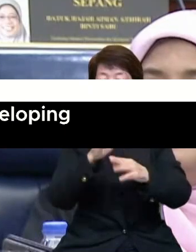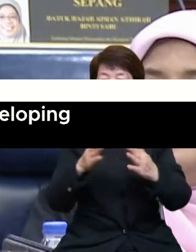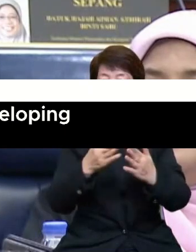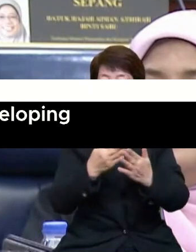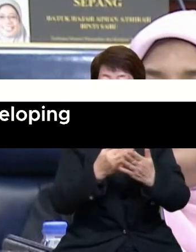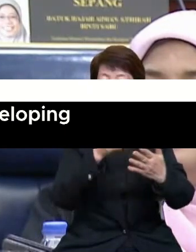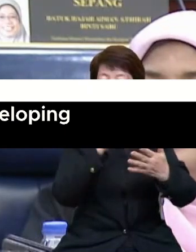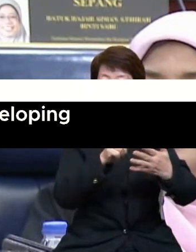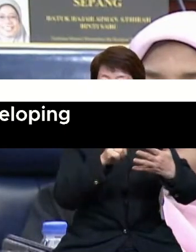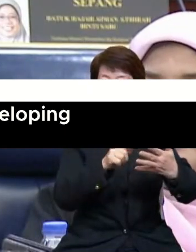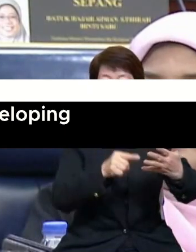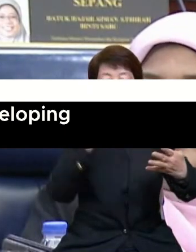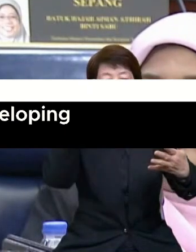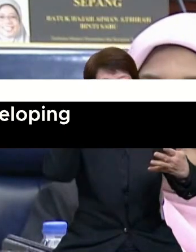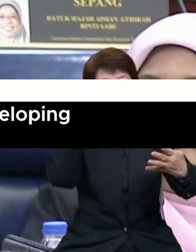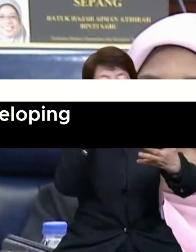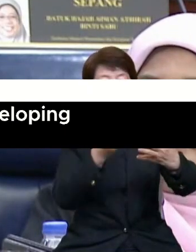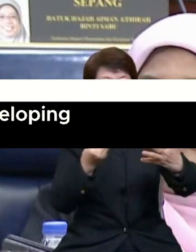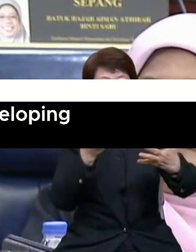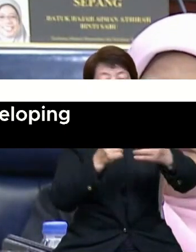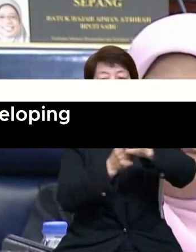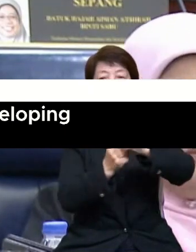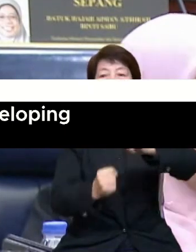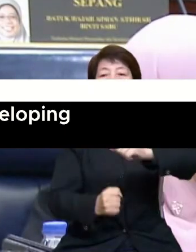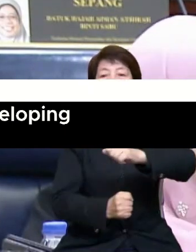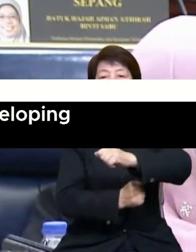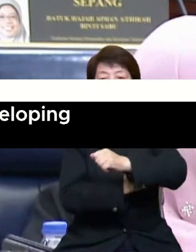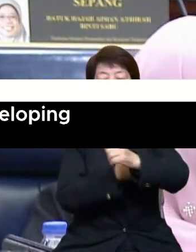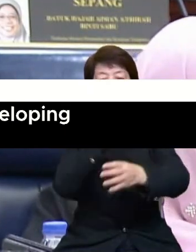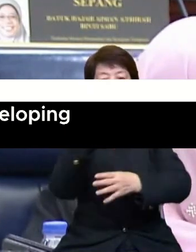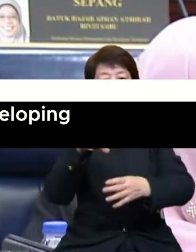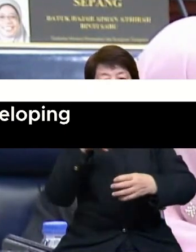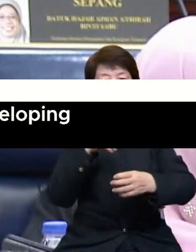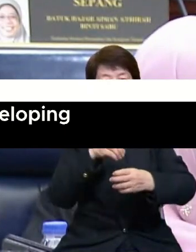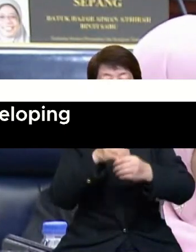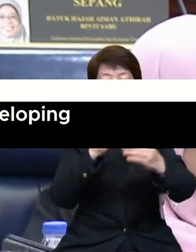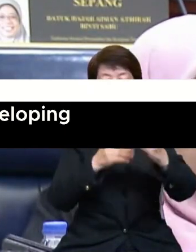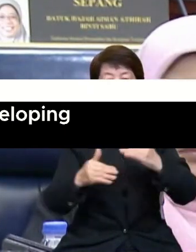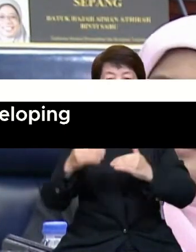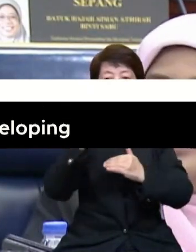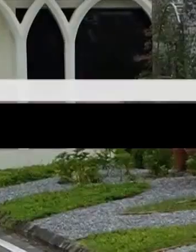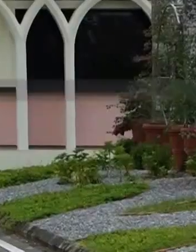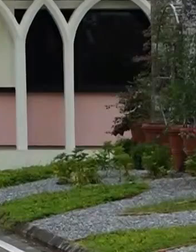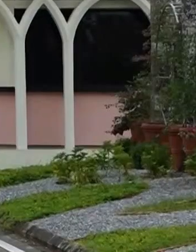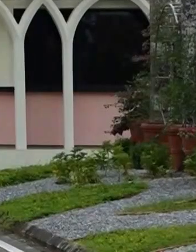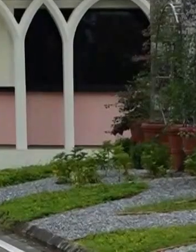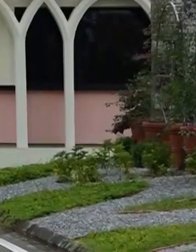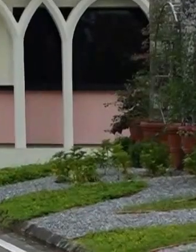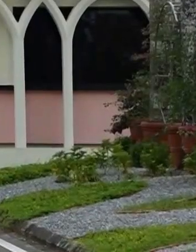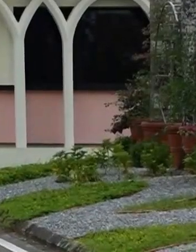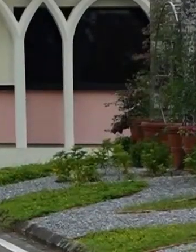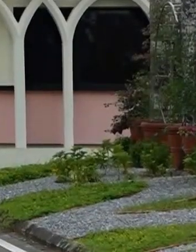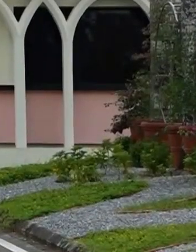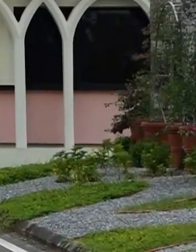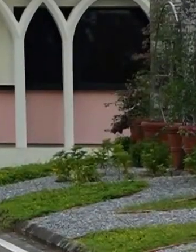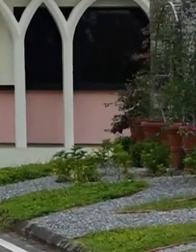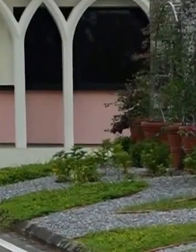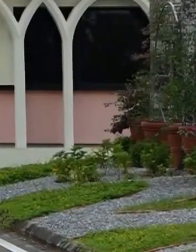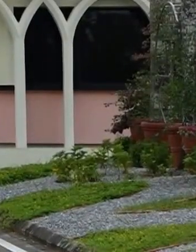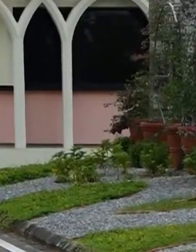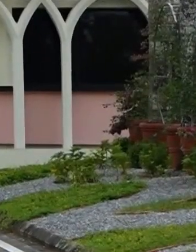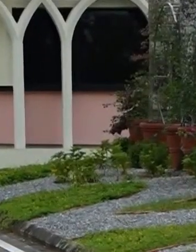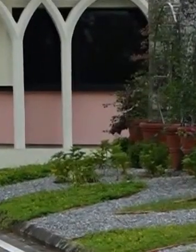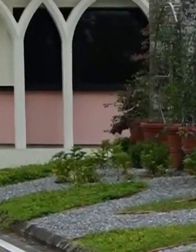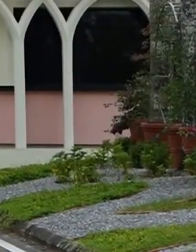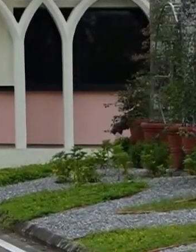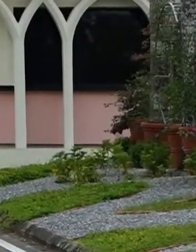dalam membangunkan sesuatu projek infrastruktur, termasuklah peningkatan tahap perkhidmatan yang diberikan. Hanifa added that the infrastructure